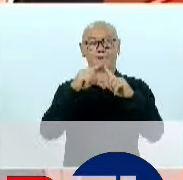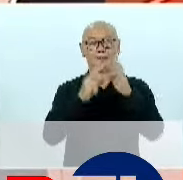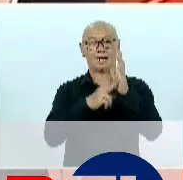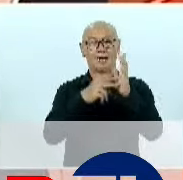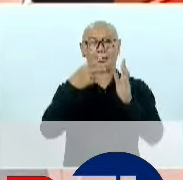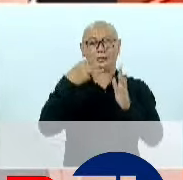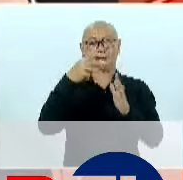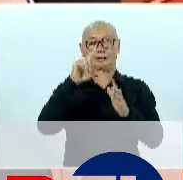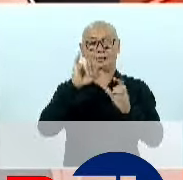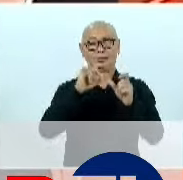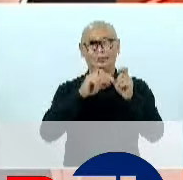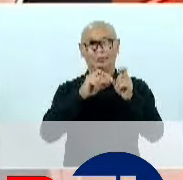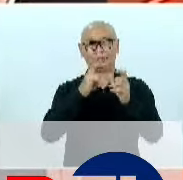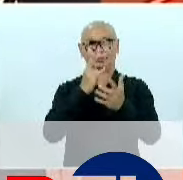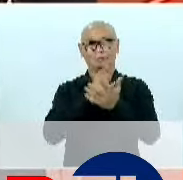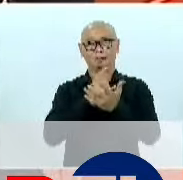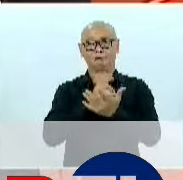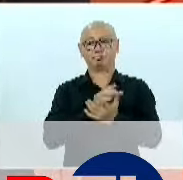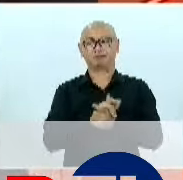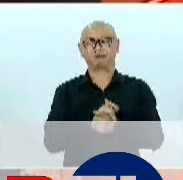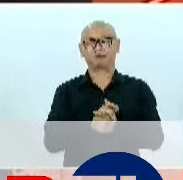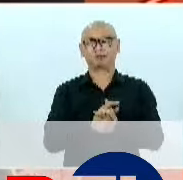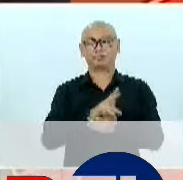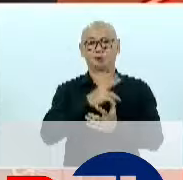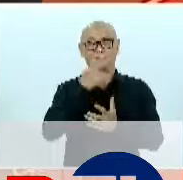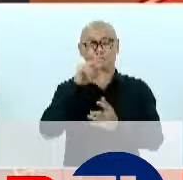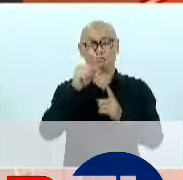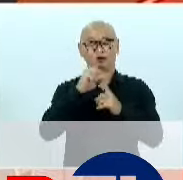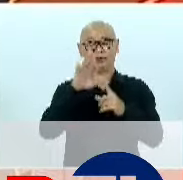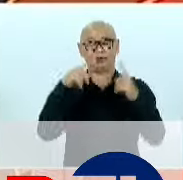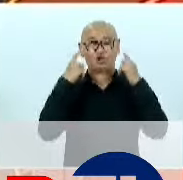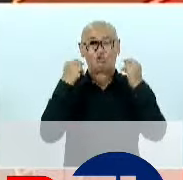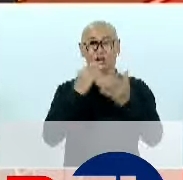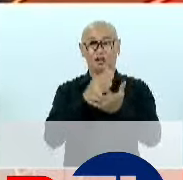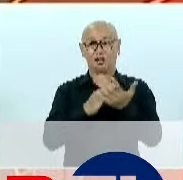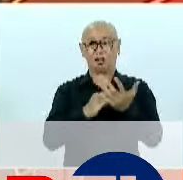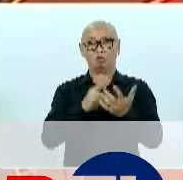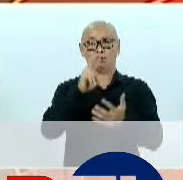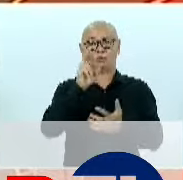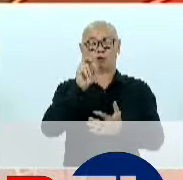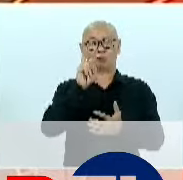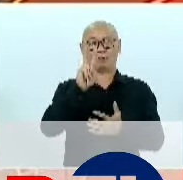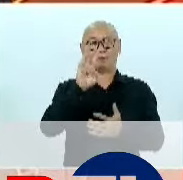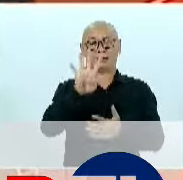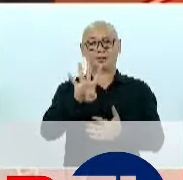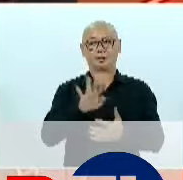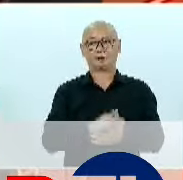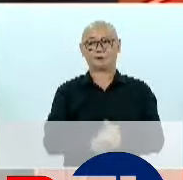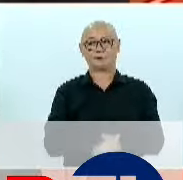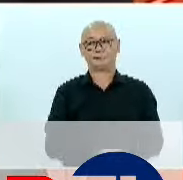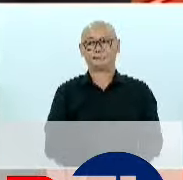Diat pertama calon gubernur dan wakil gubernur provinsi Jawa Tengah 2024